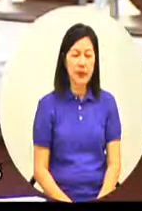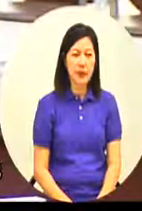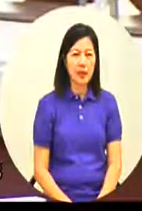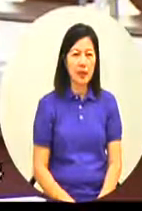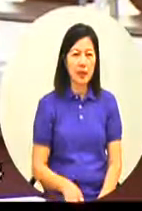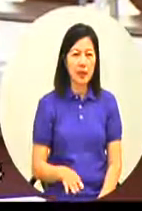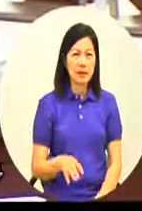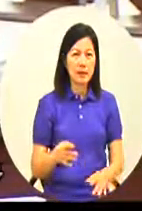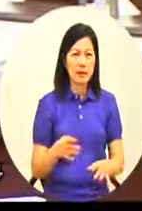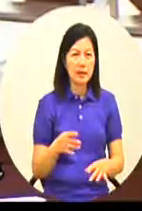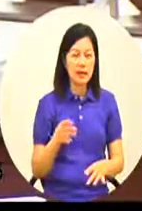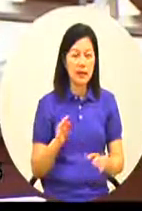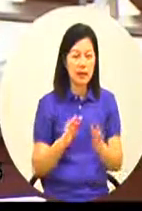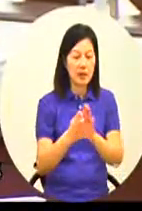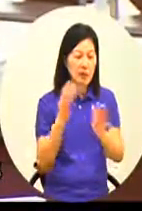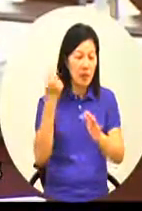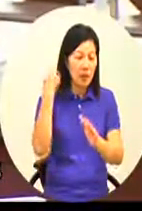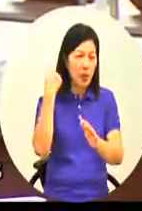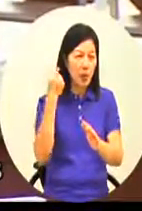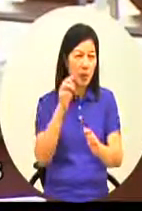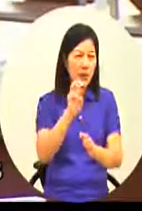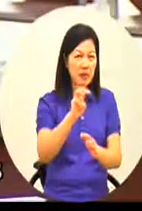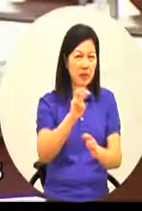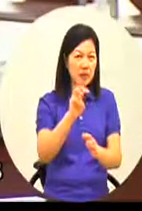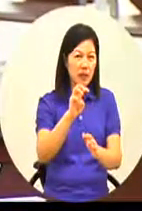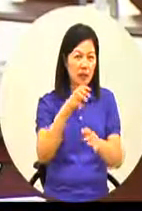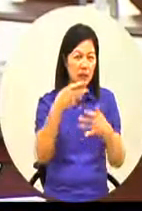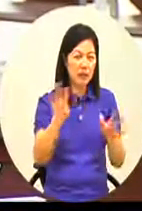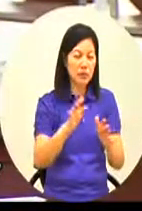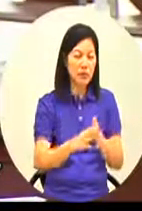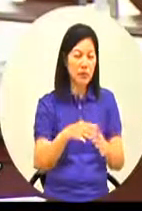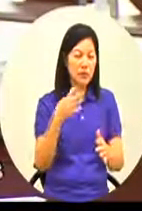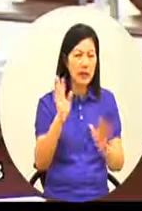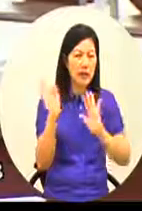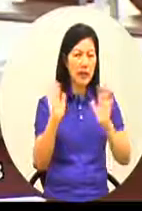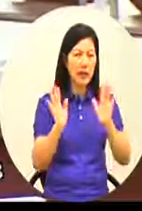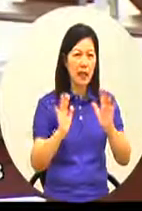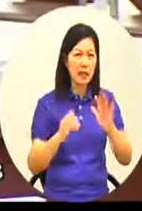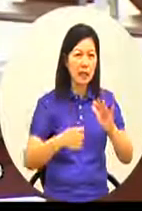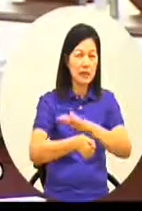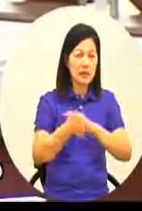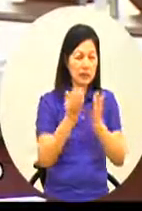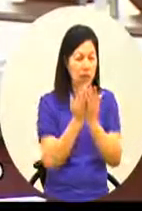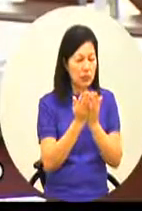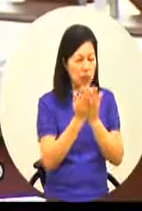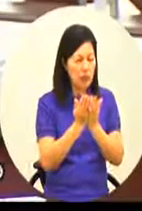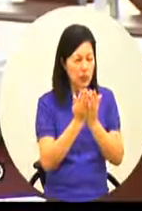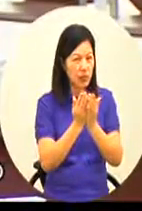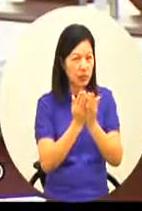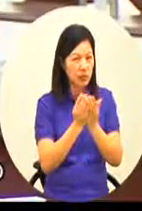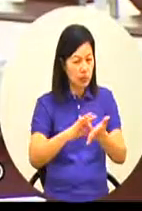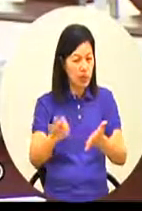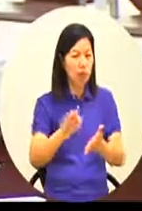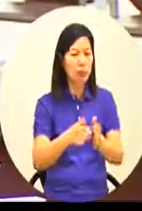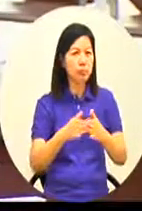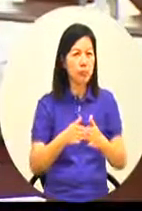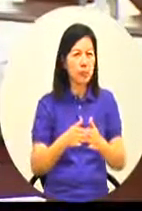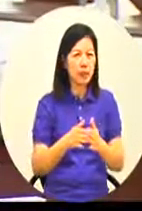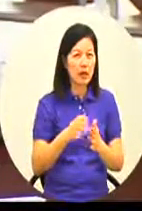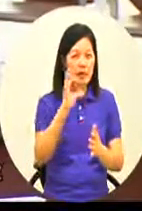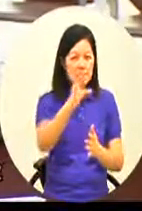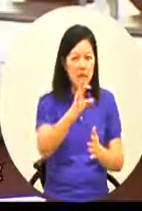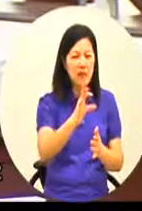是30几间呢，各图书馆一挂囡仔伫遐，还佫去一挂遐伊啊读册住的人还佫用着呢。你无几间便所，